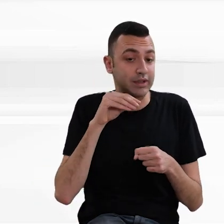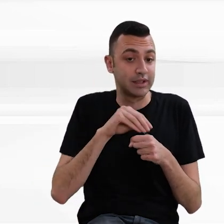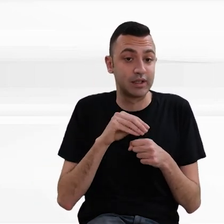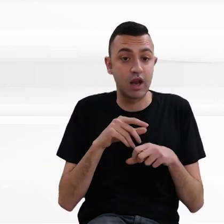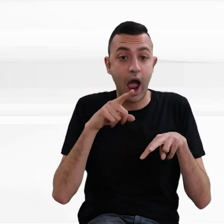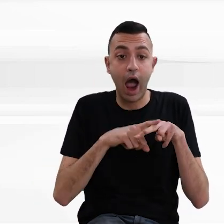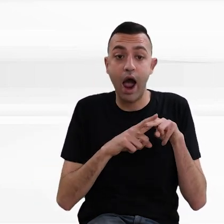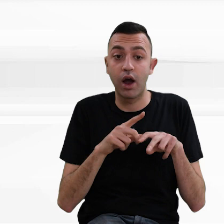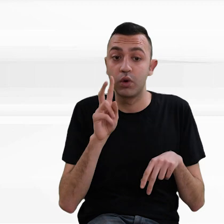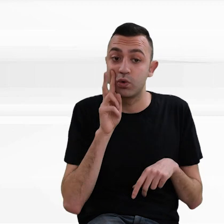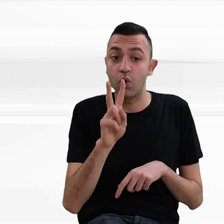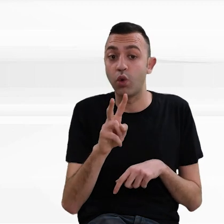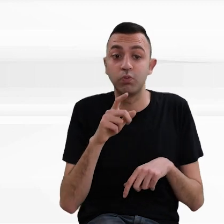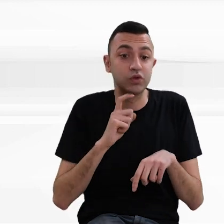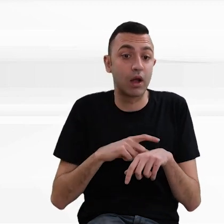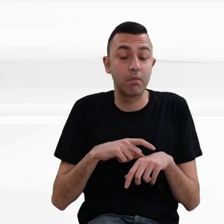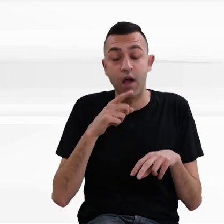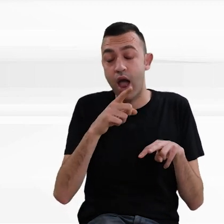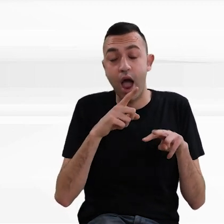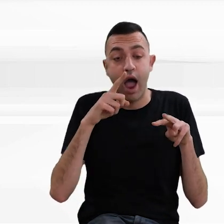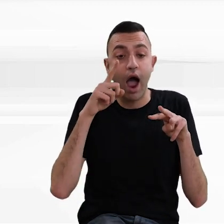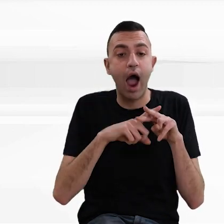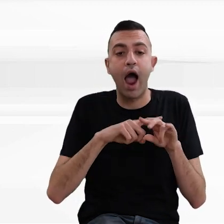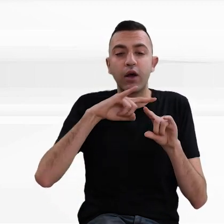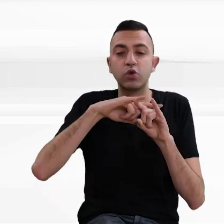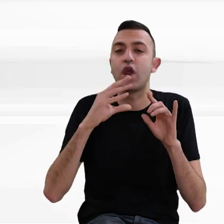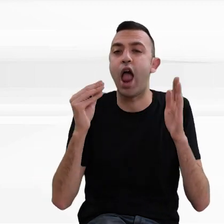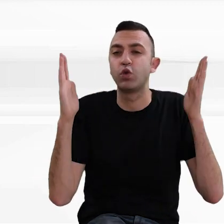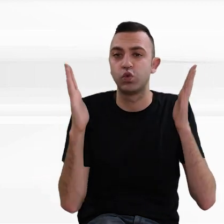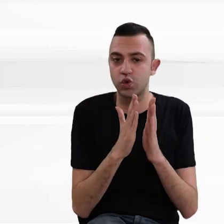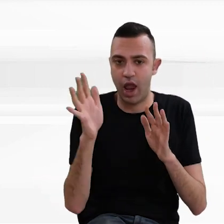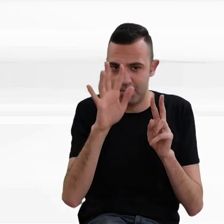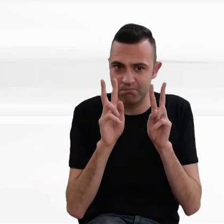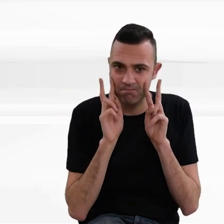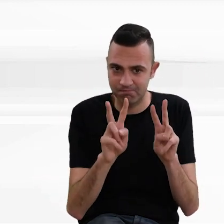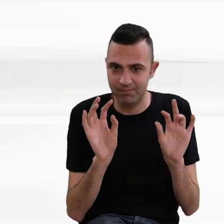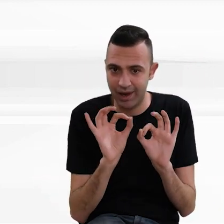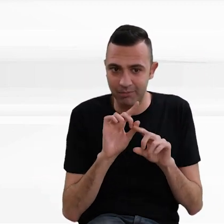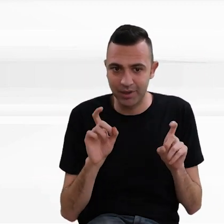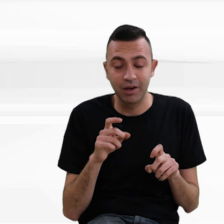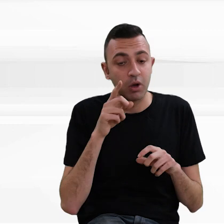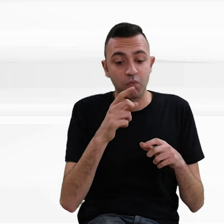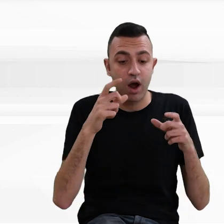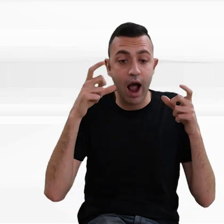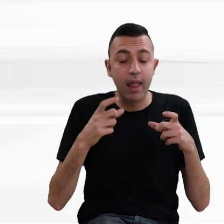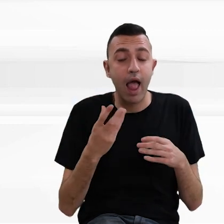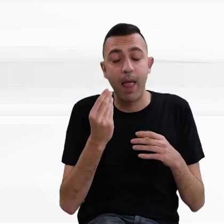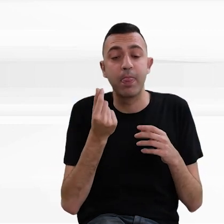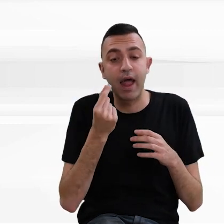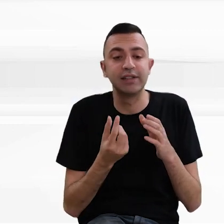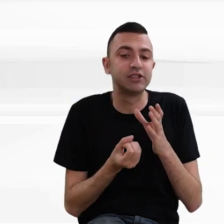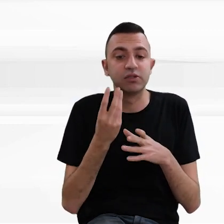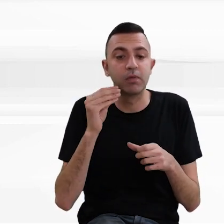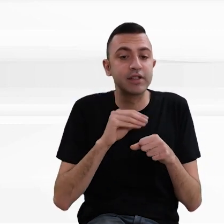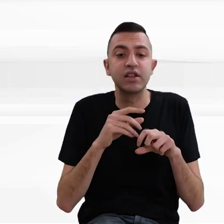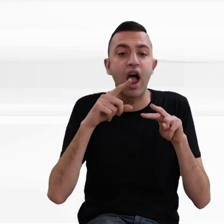ayrılığa gördüğümüz yere baktığımız zaman bu karenin en küçük kare olduğunu görüyorsunuz değil mi o halde bunun alanının en az çıkması için